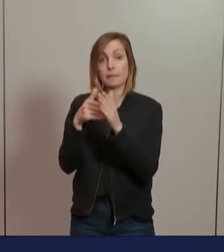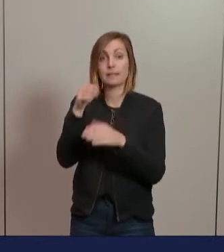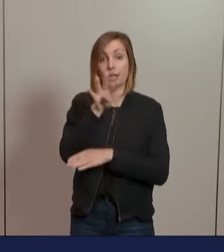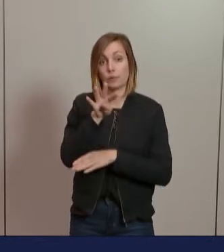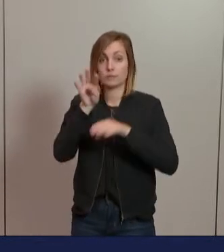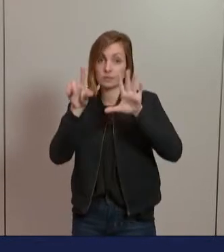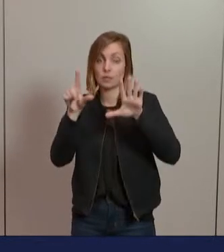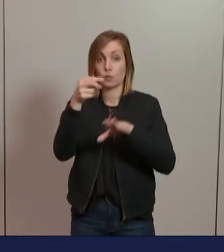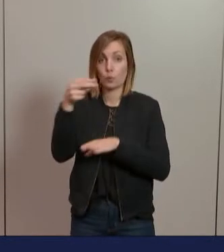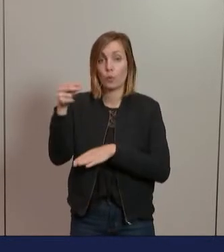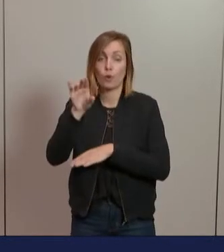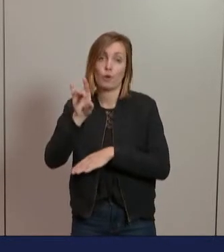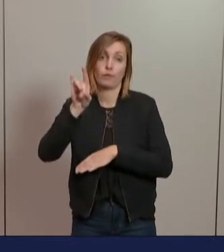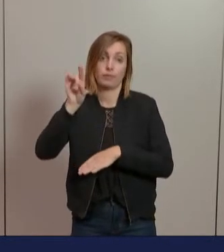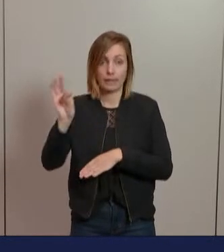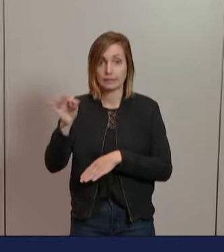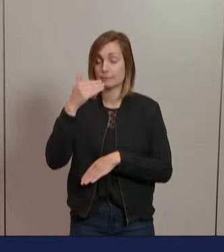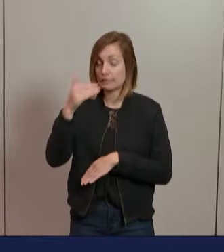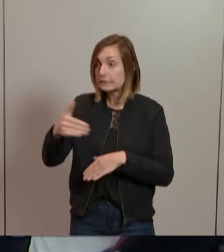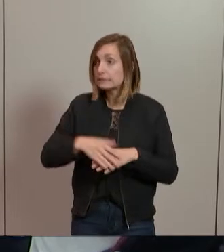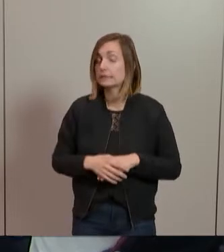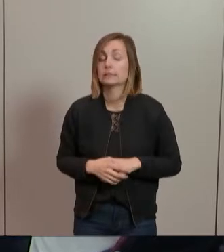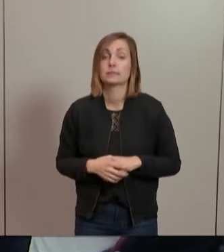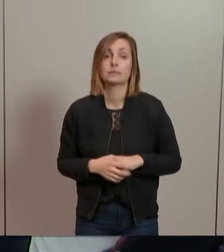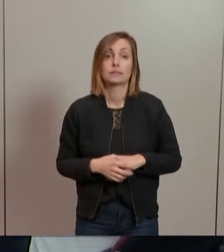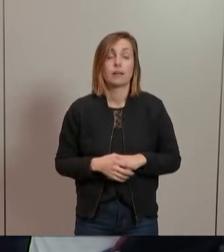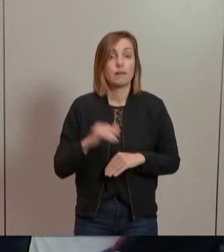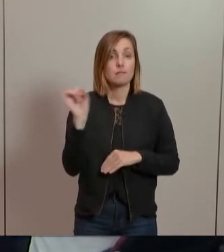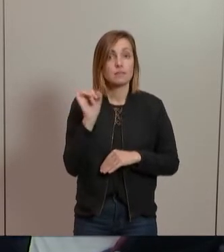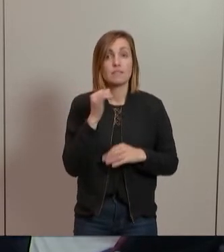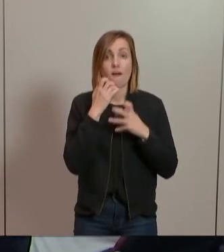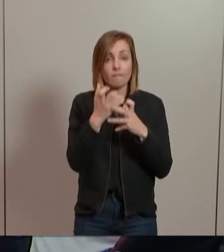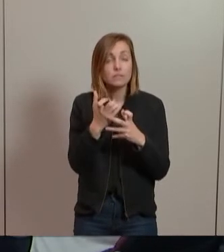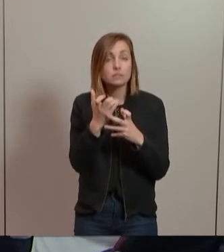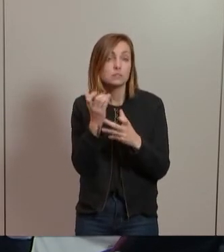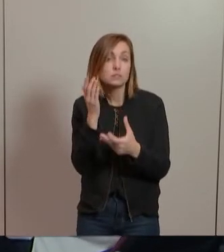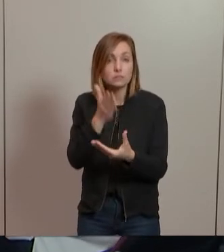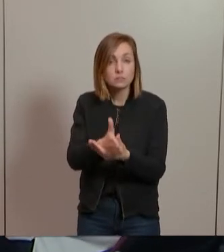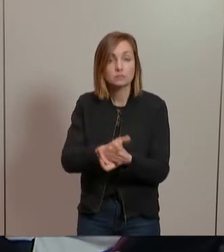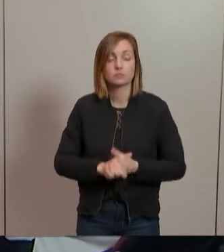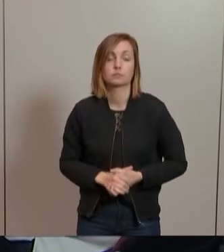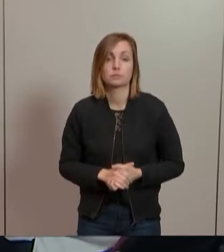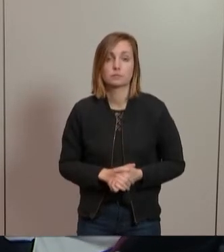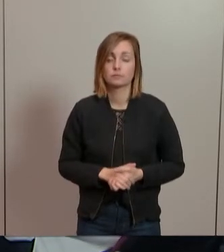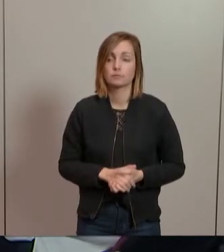hors taxe. Merci. Y a-t-il une intervention concernant cette délibération ?